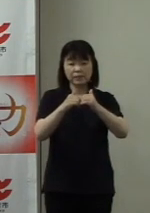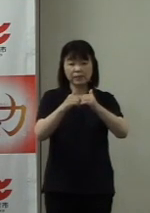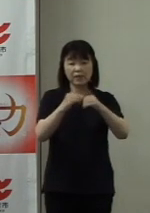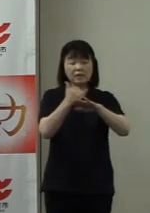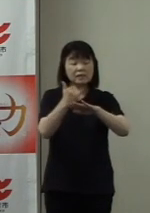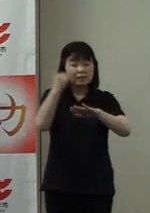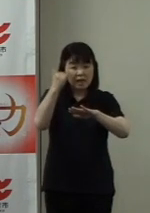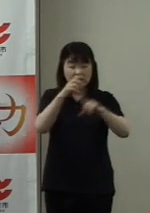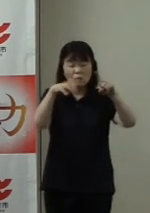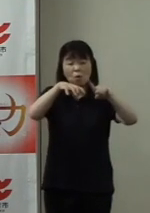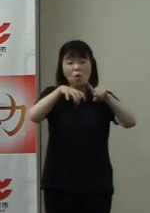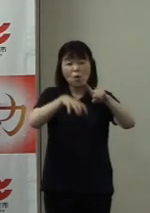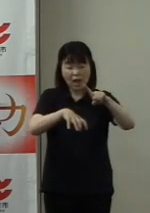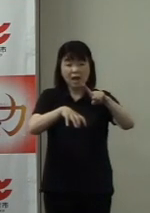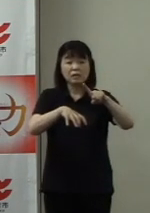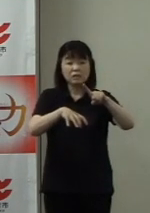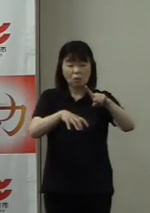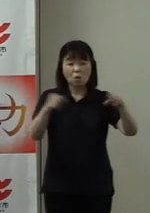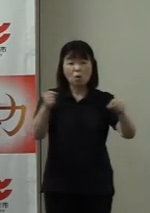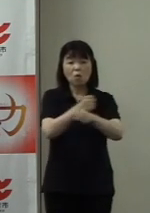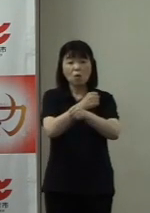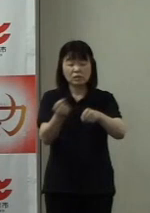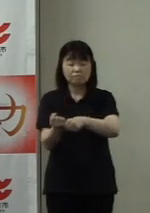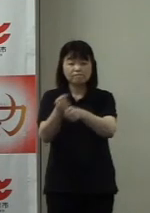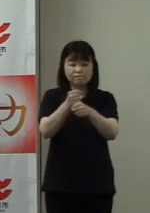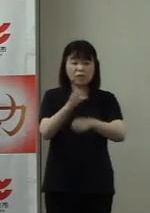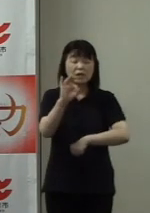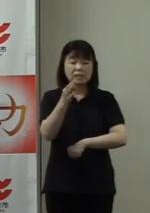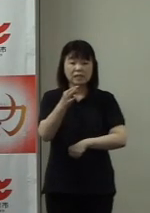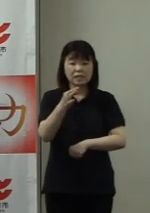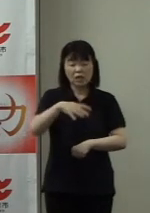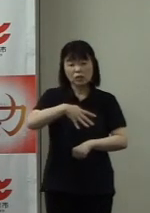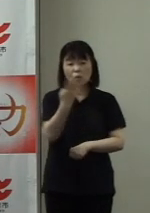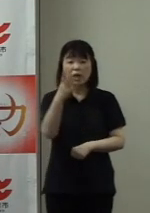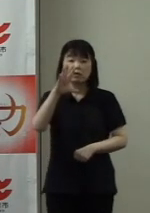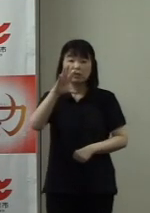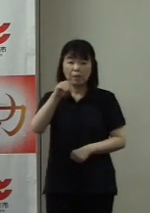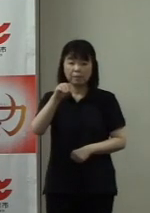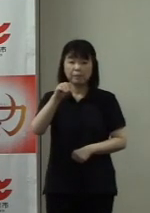高神谷の史跡公園ののり面の復旧費で400万円、